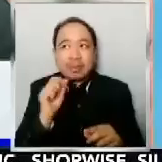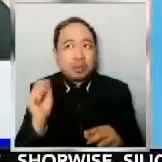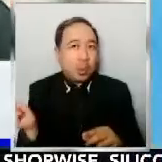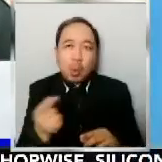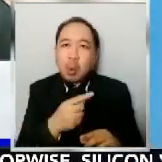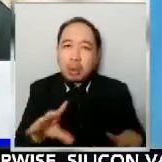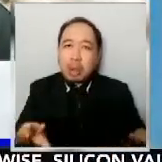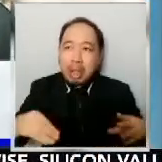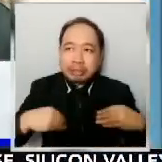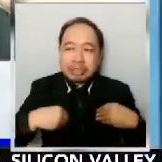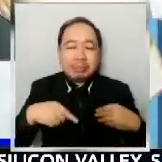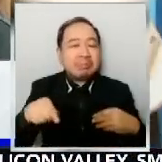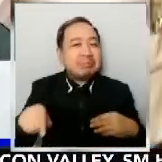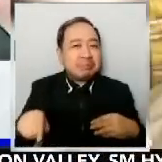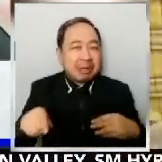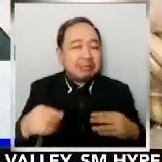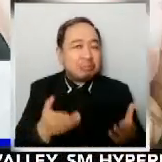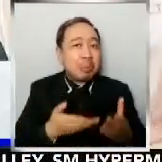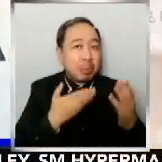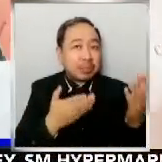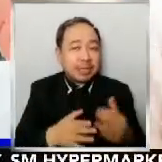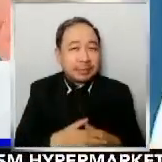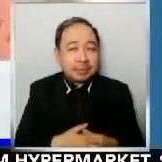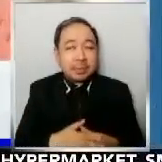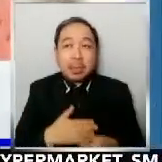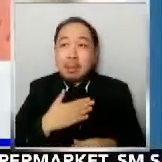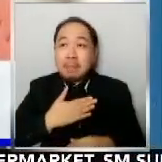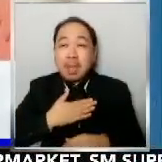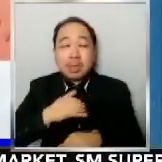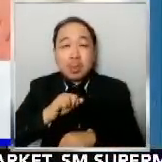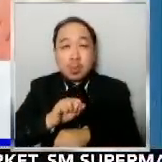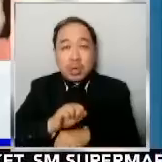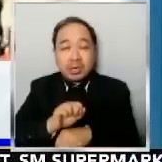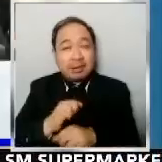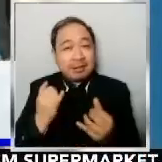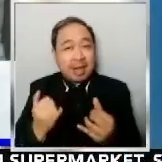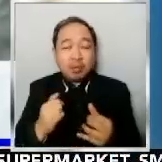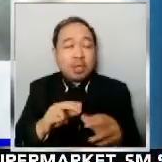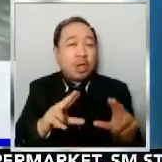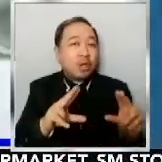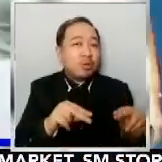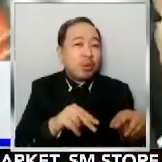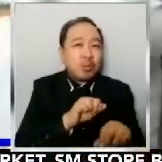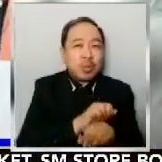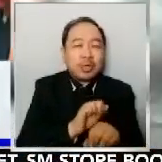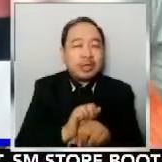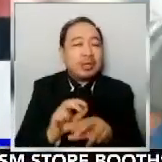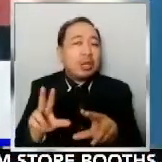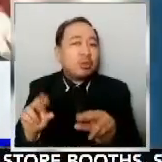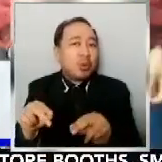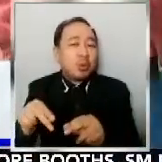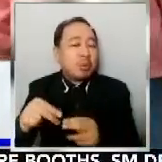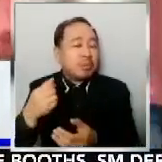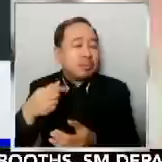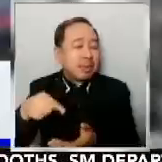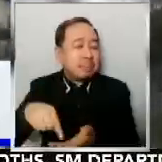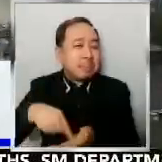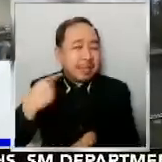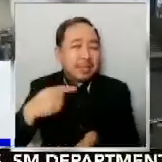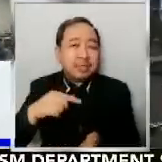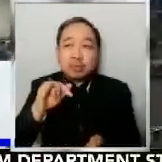panukala. Kasi po sa pinagtatrabuhan ko ngayon, no work, no pay po. Kaya kung gagawing holiday po yung Monday, talo po